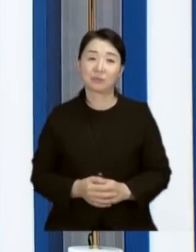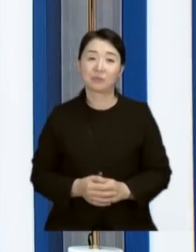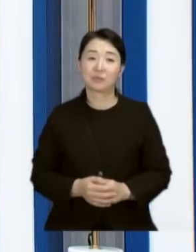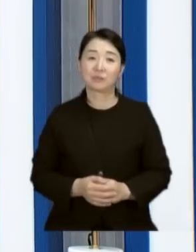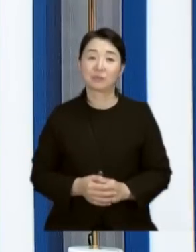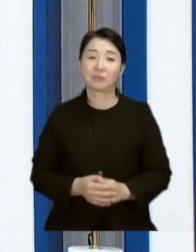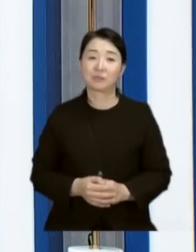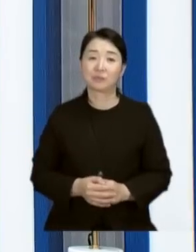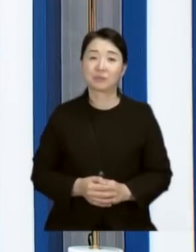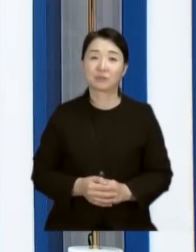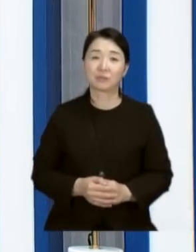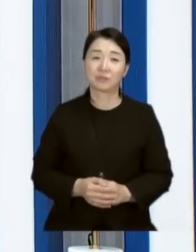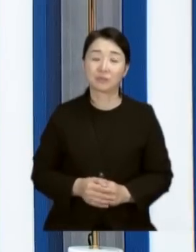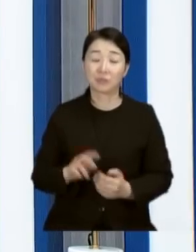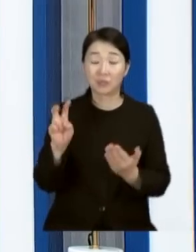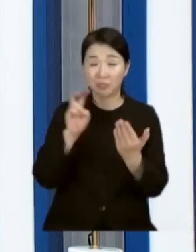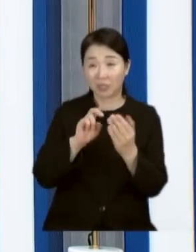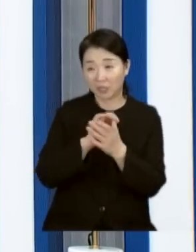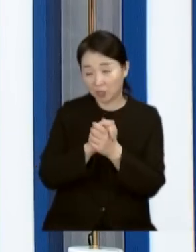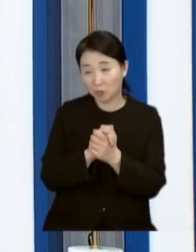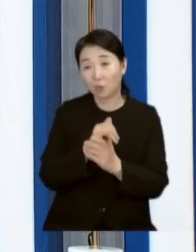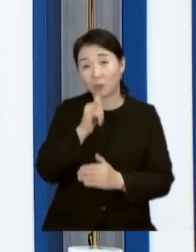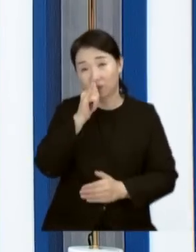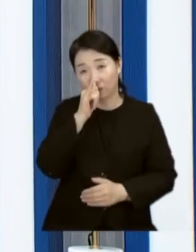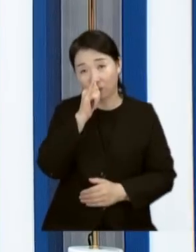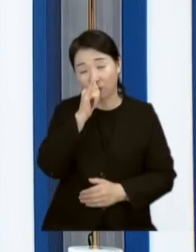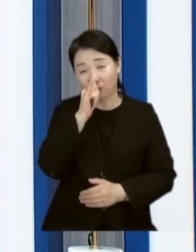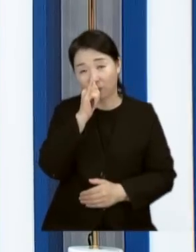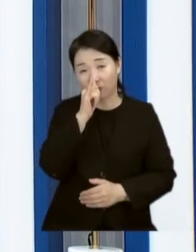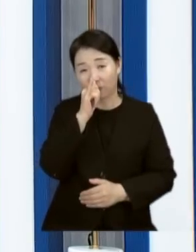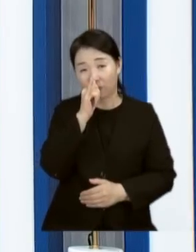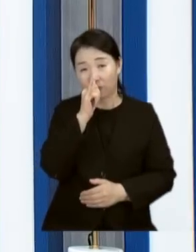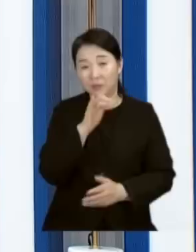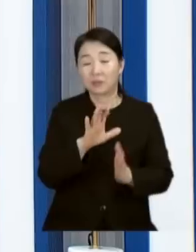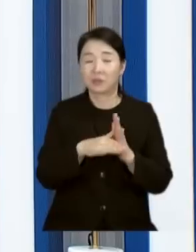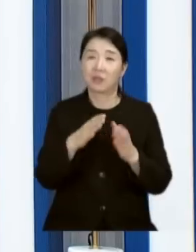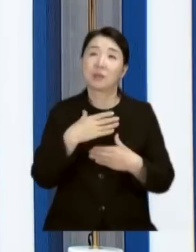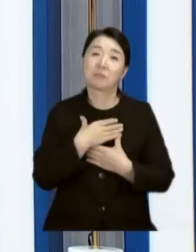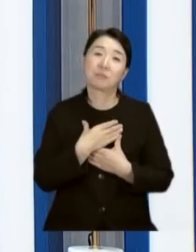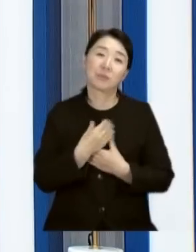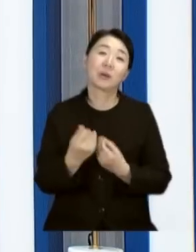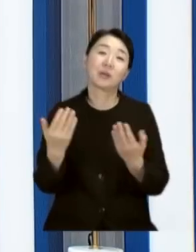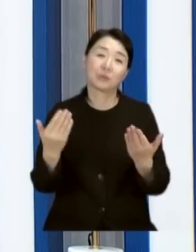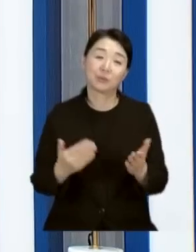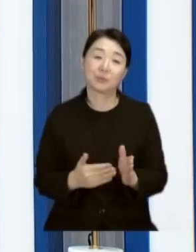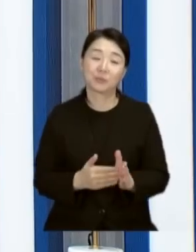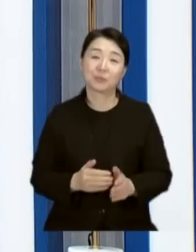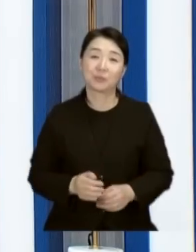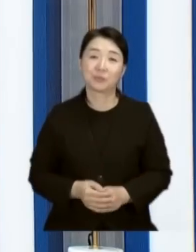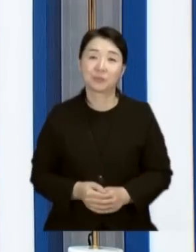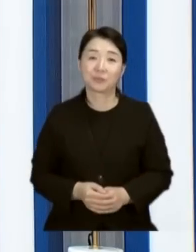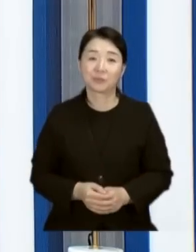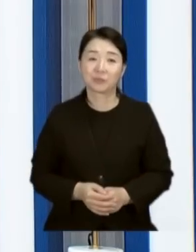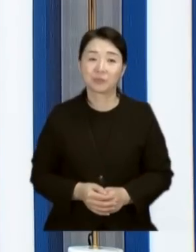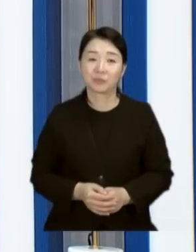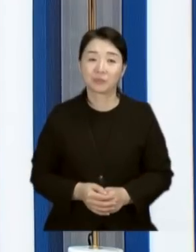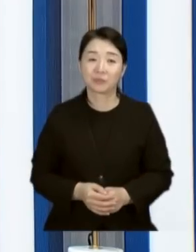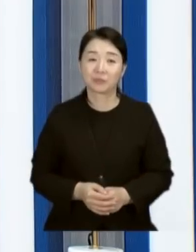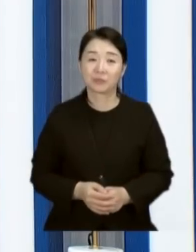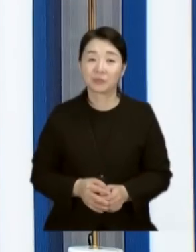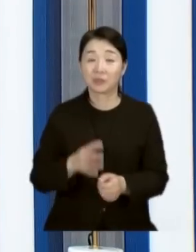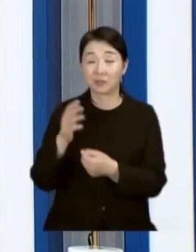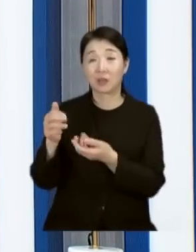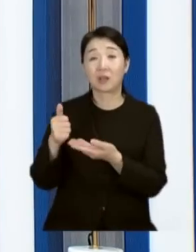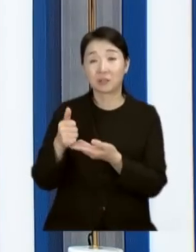연속 속에서도 찬양과 기도를 하면 그렇게 막 평안을 주시고 그러는데